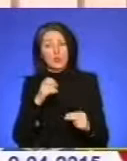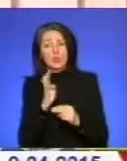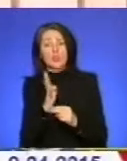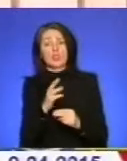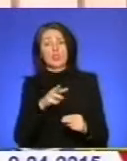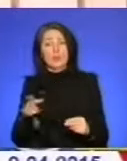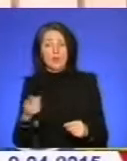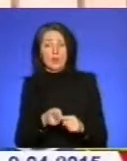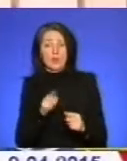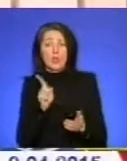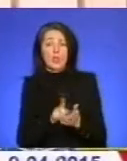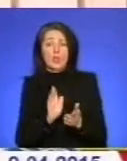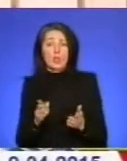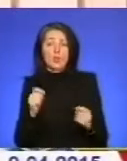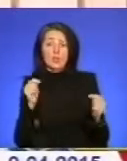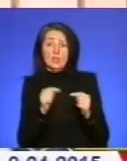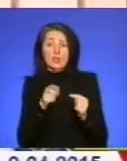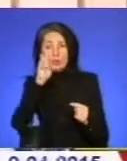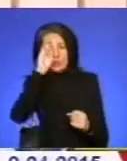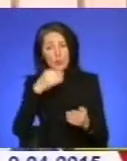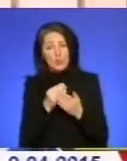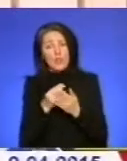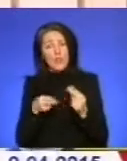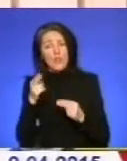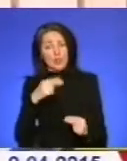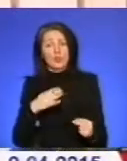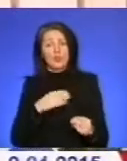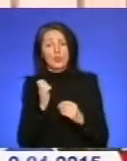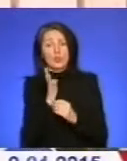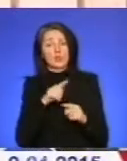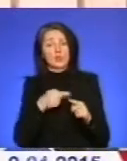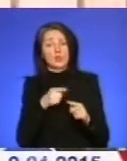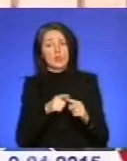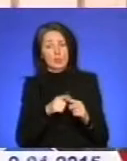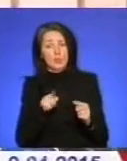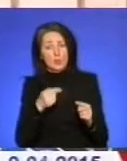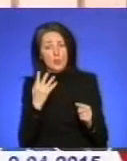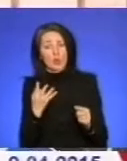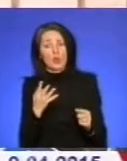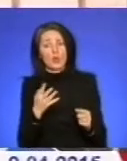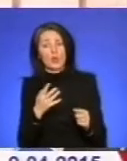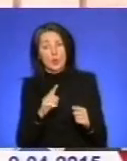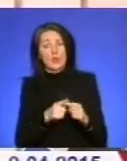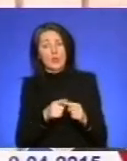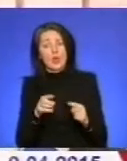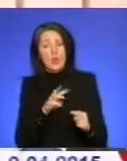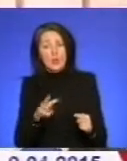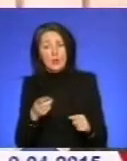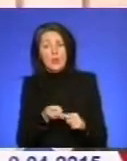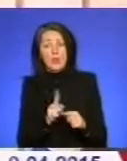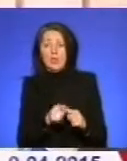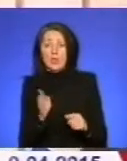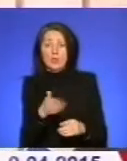державного бюджету нам повернути, а 4,5 мільйони, які перерозподілені були по районах, до сьогоднішнього дня вони